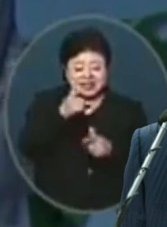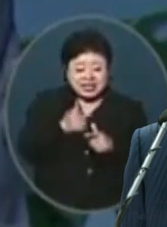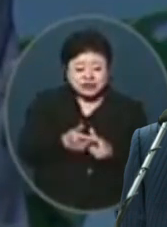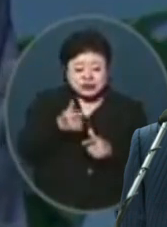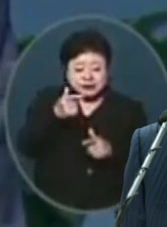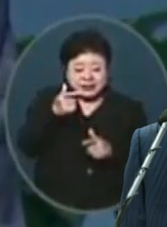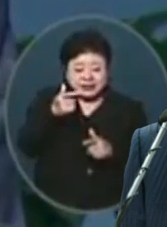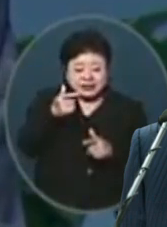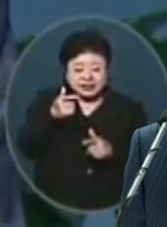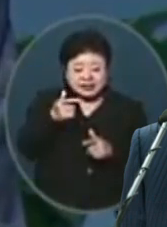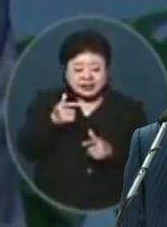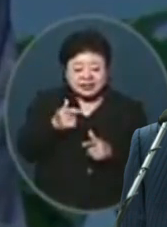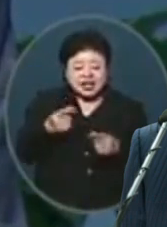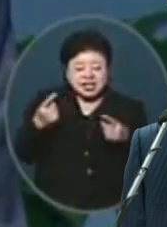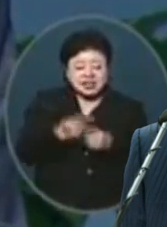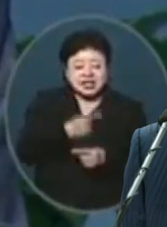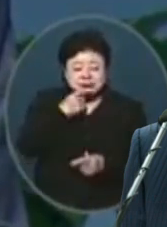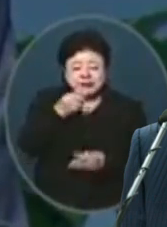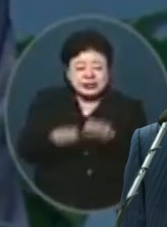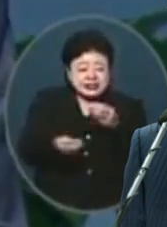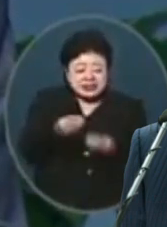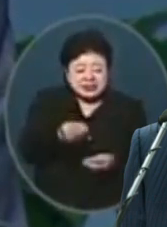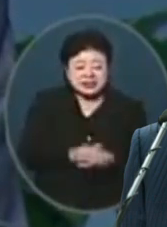예수님이 이 대신 빚을